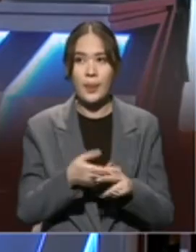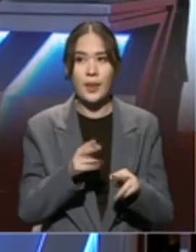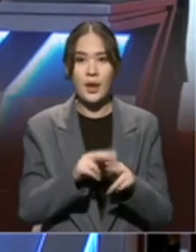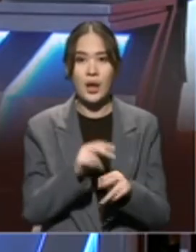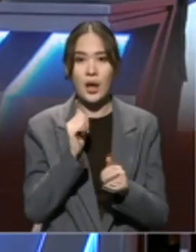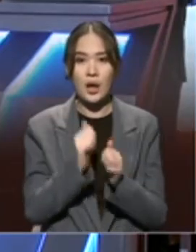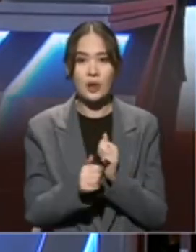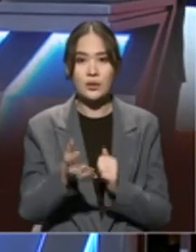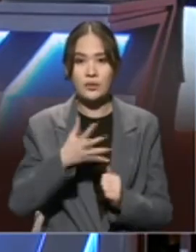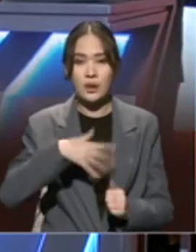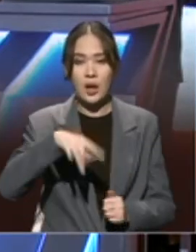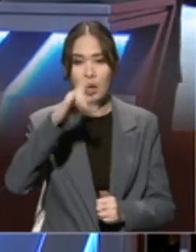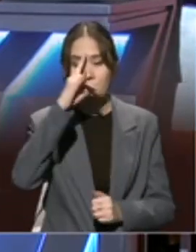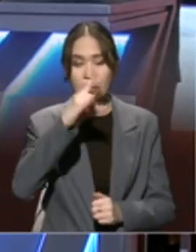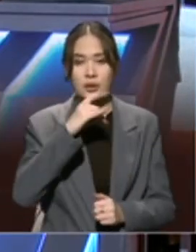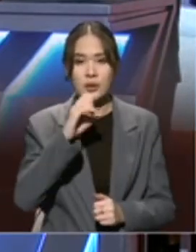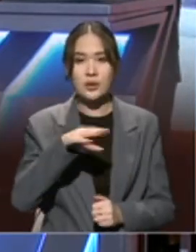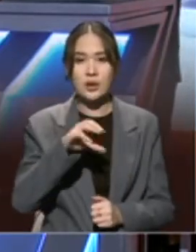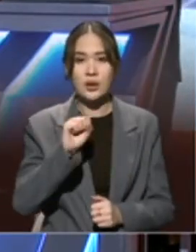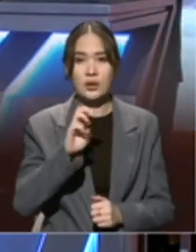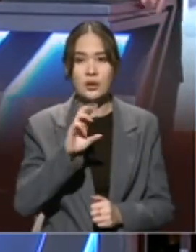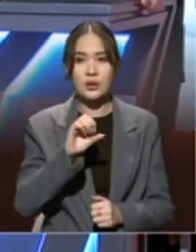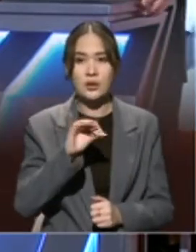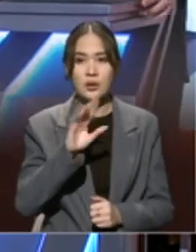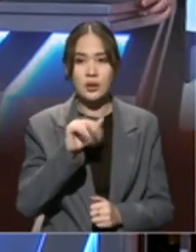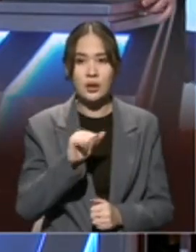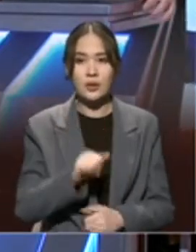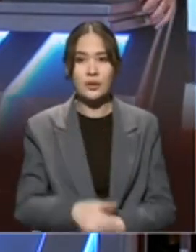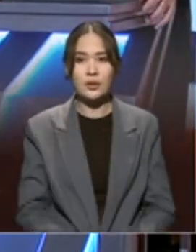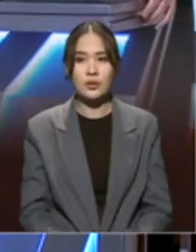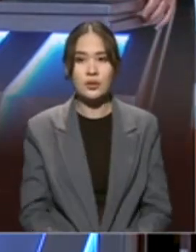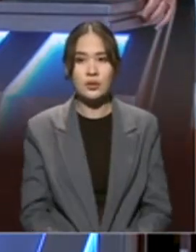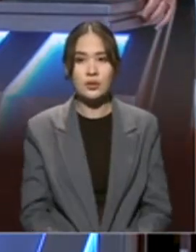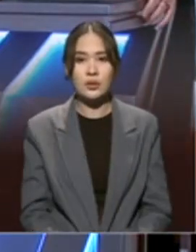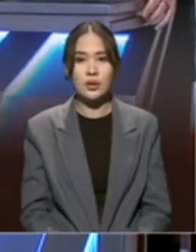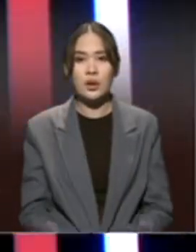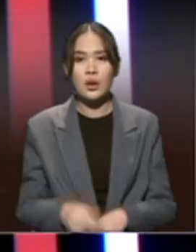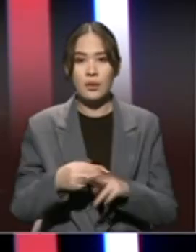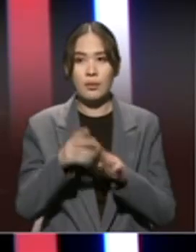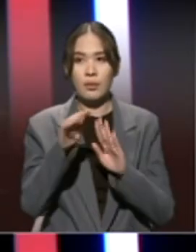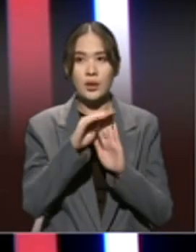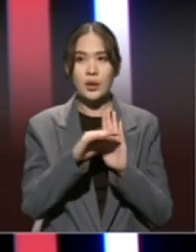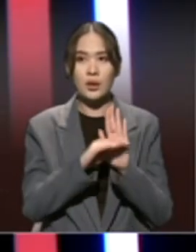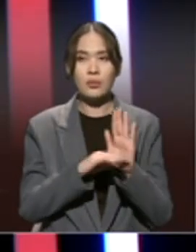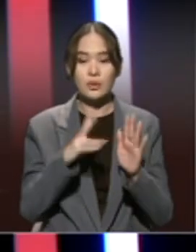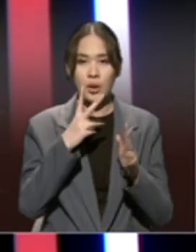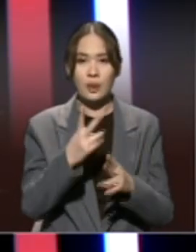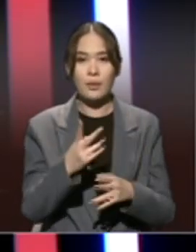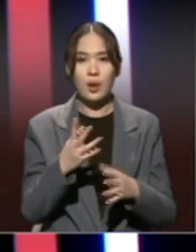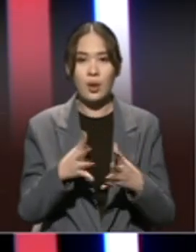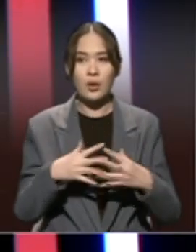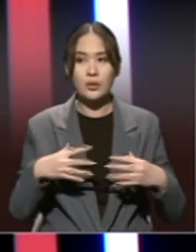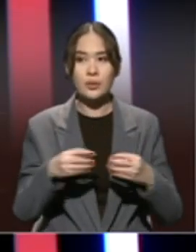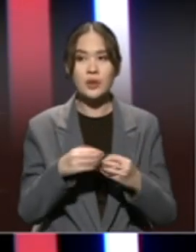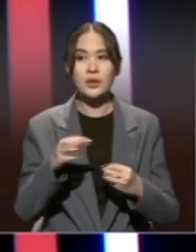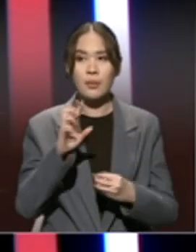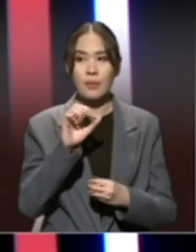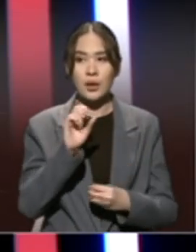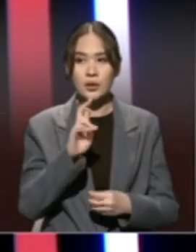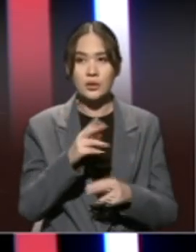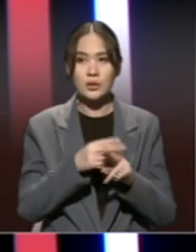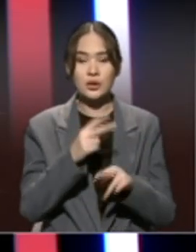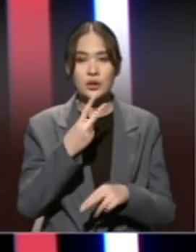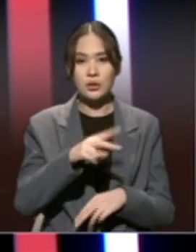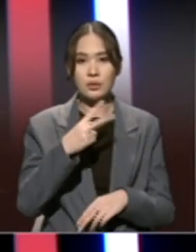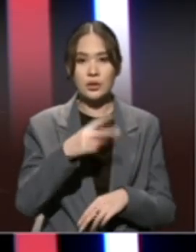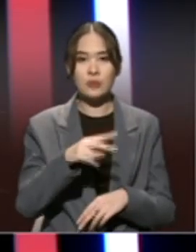біздің қазақстандықтардың статистикасы. Айнұр ханым, жақсы мәселе көтердіңіз. Мысалға жаңа мемлекеттік бағдарламаларды алайықшы, отбасы банкпен мысалы 20-25 деп